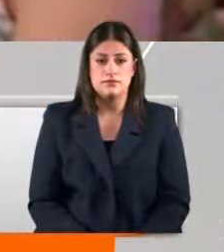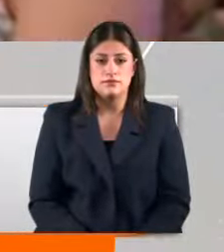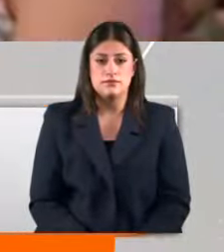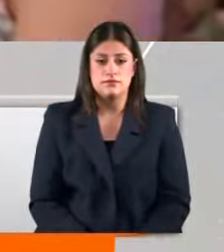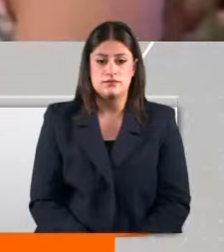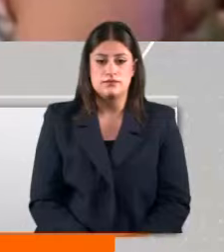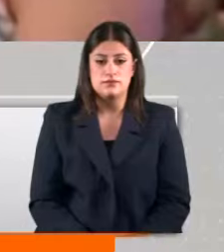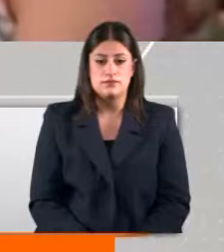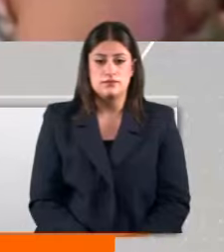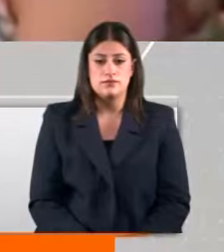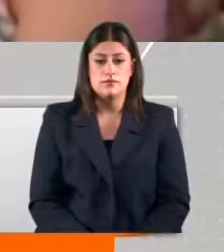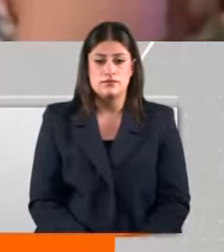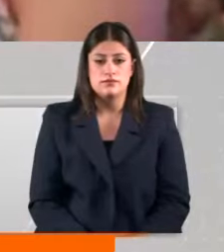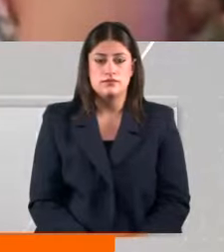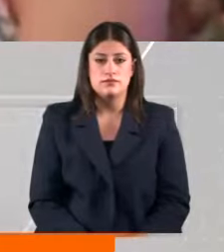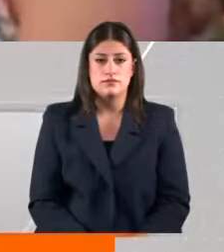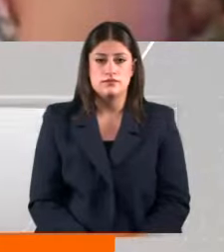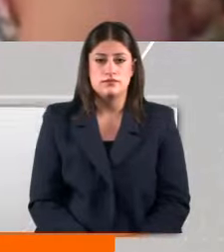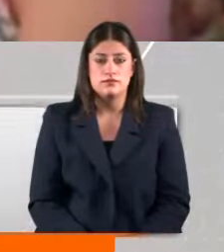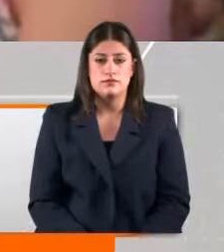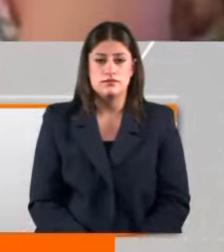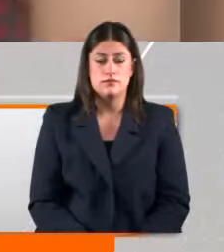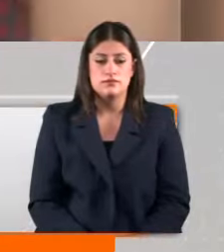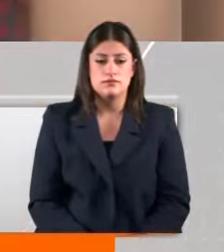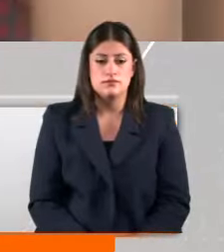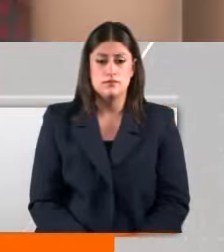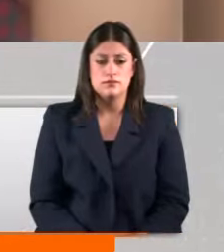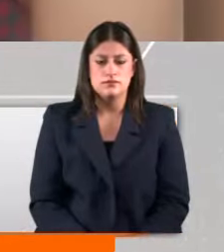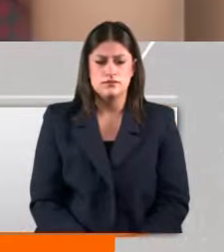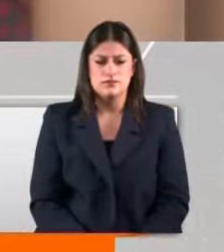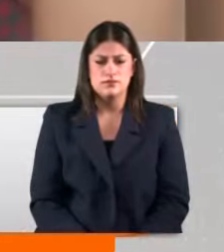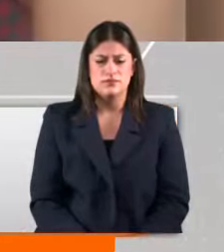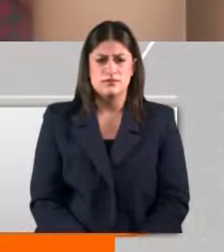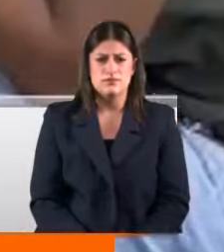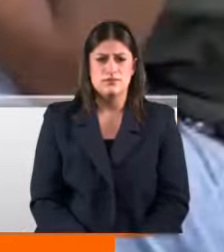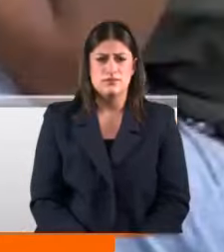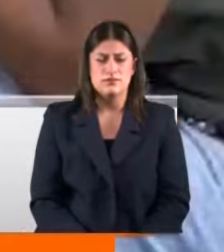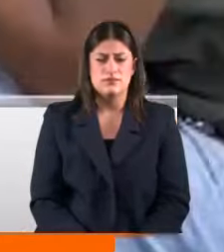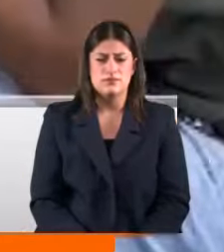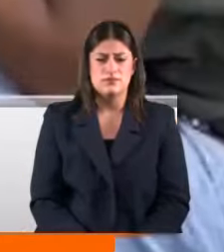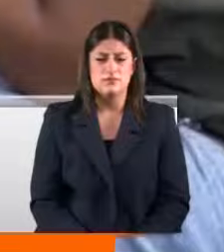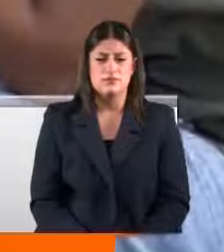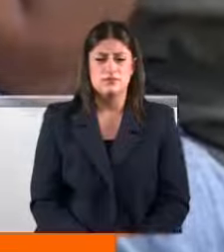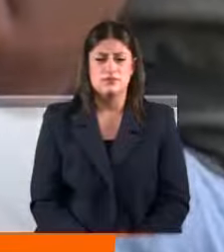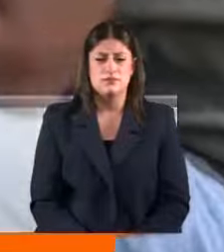götürmeyi düşünüyoruz. Emeği geçen, bize yardımcı olan herkese Allah razı olsun.